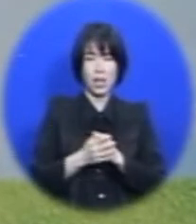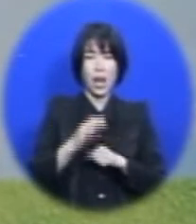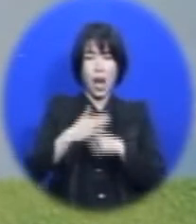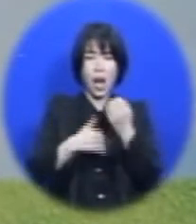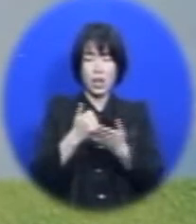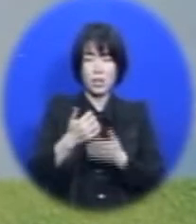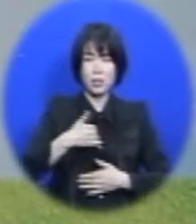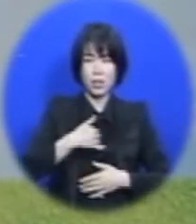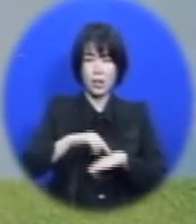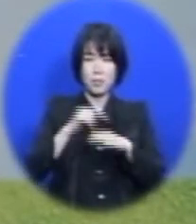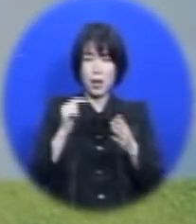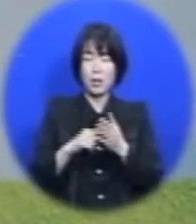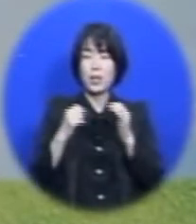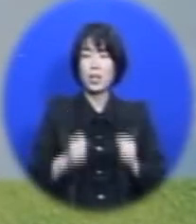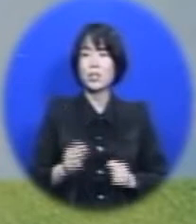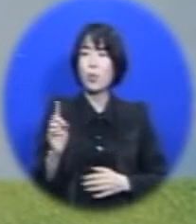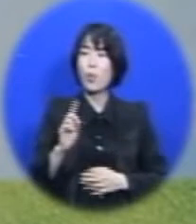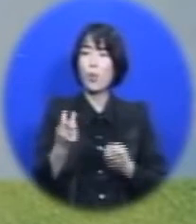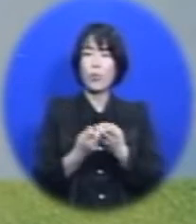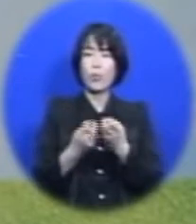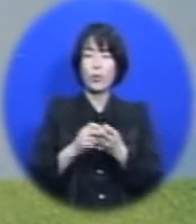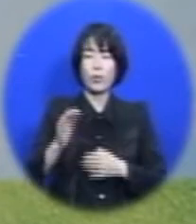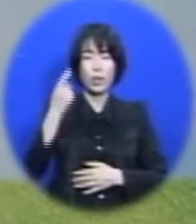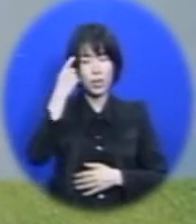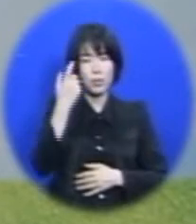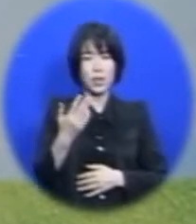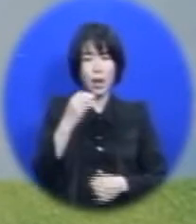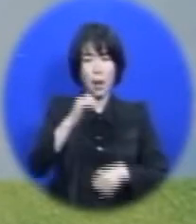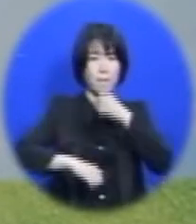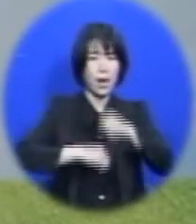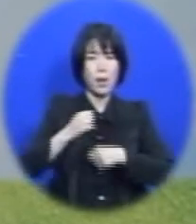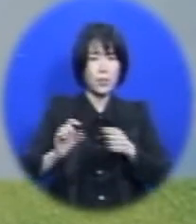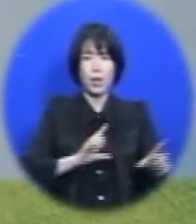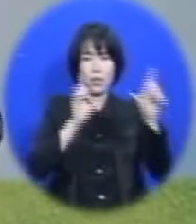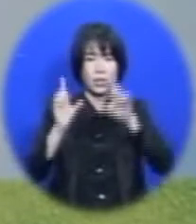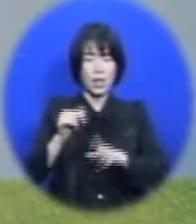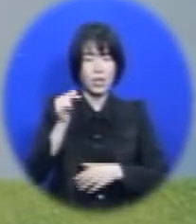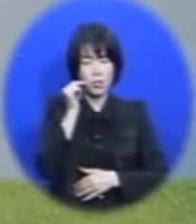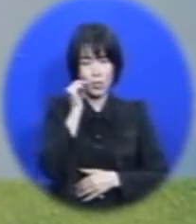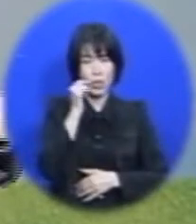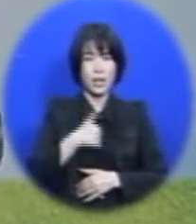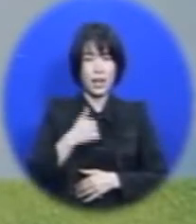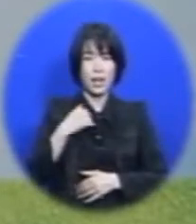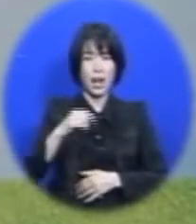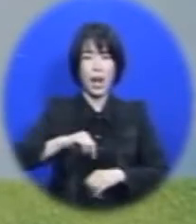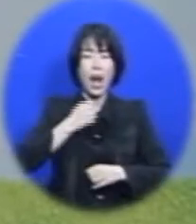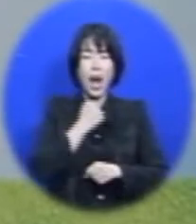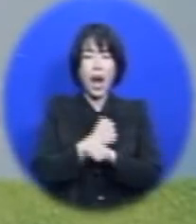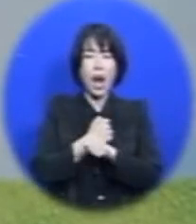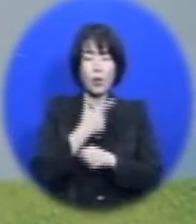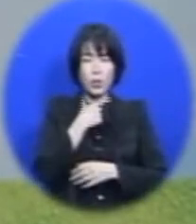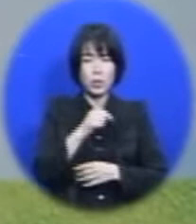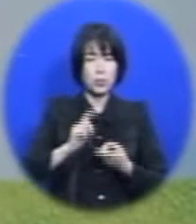마음에 계시면 어떻게 되나요? 마음대로 못 살게 됩니다. 내가 하고 싶은 대로 다 못해요. 사람들이 보나 안